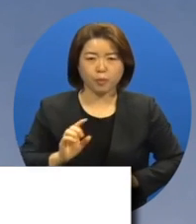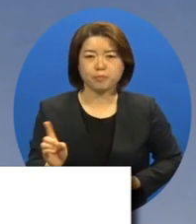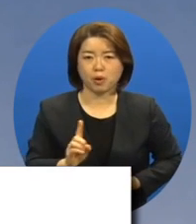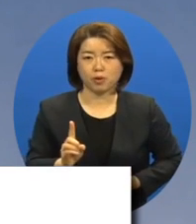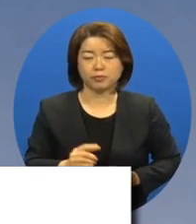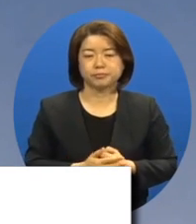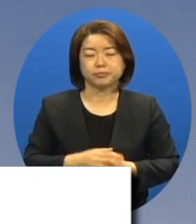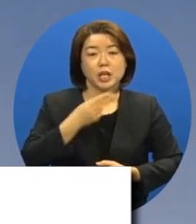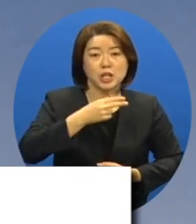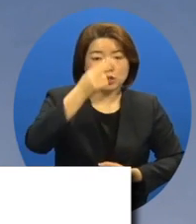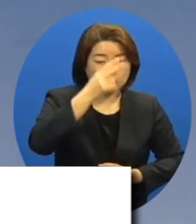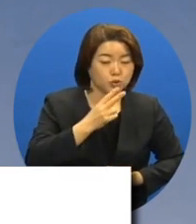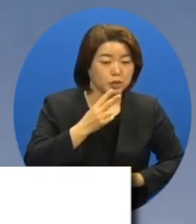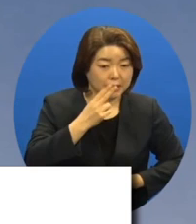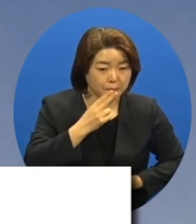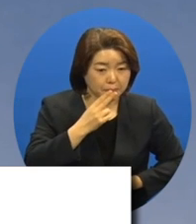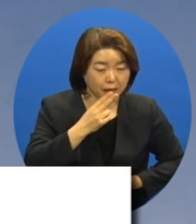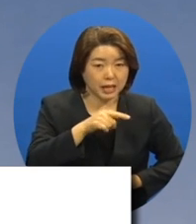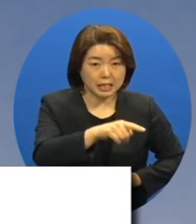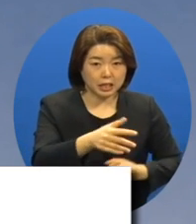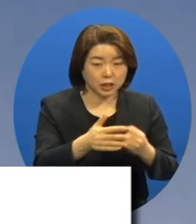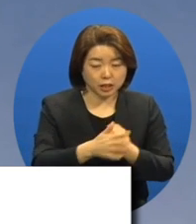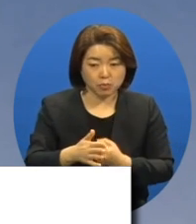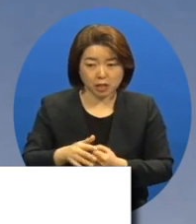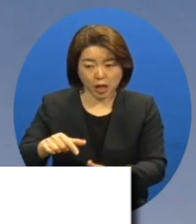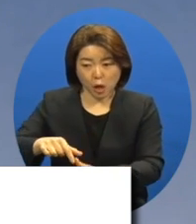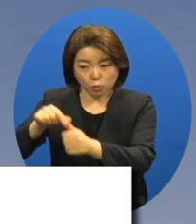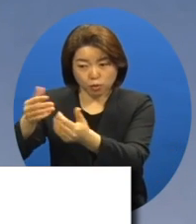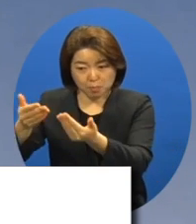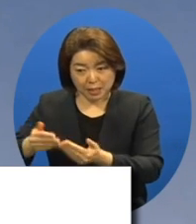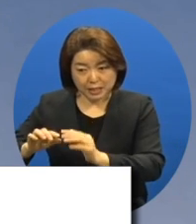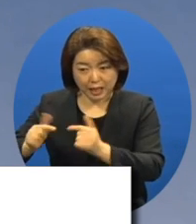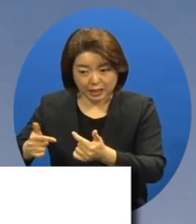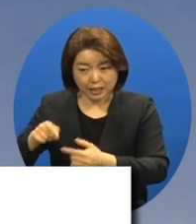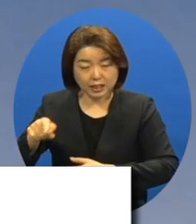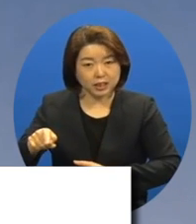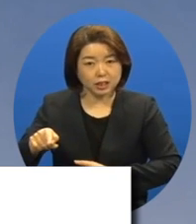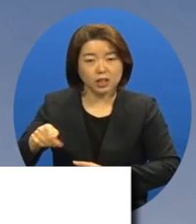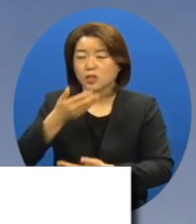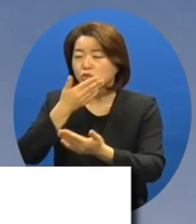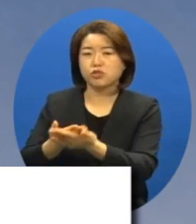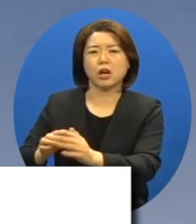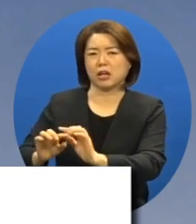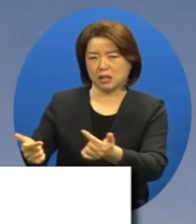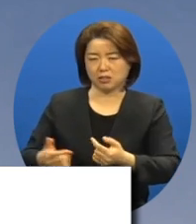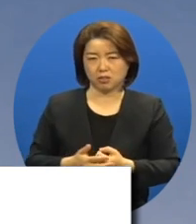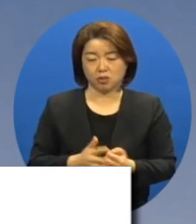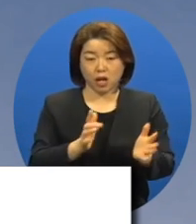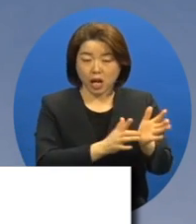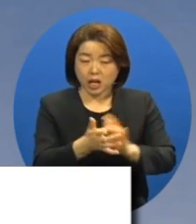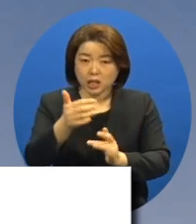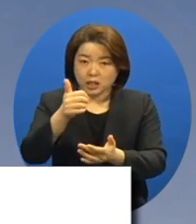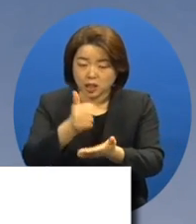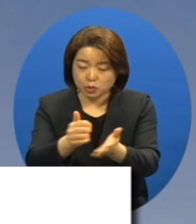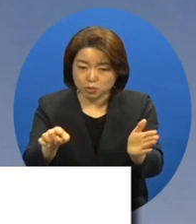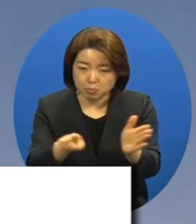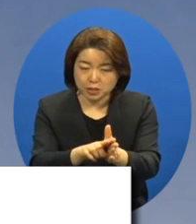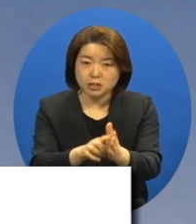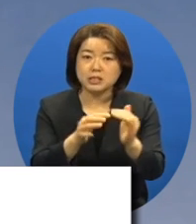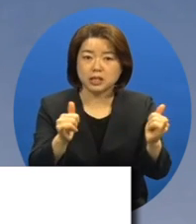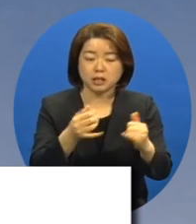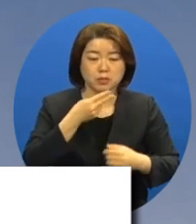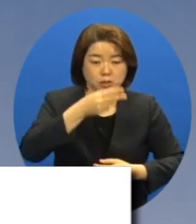술 담배를 하면 구원 받냐 안 봤냐 이게 중요한 게 아닙니다 예수 믿는 사람이 술 담배를 할